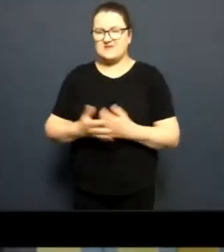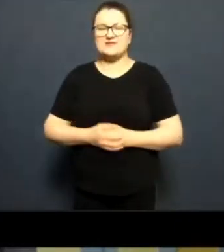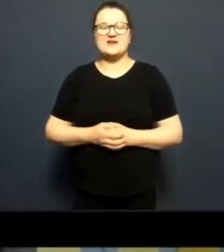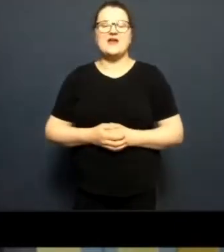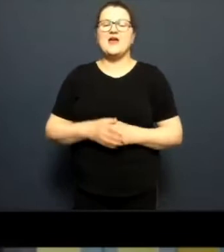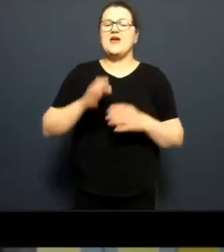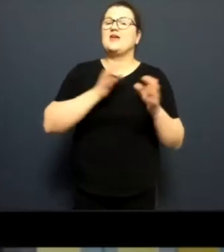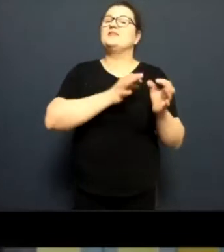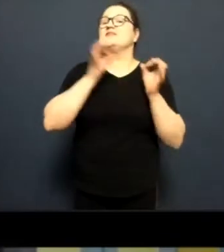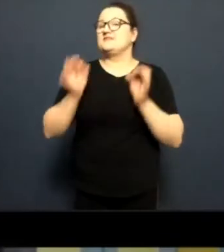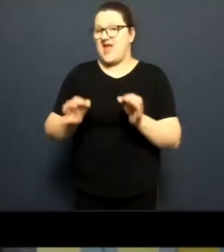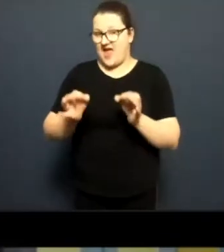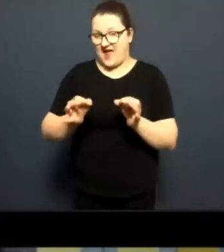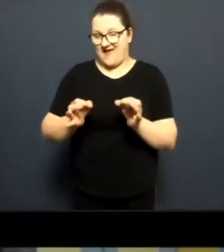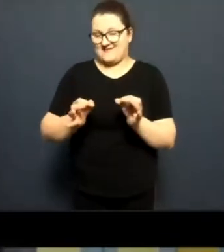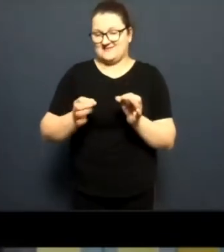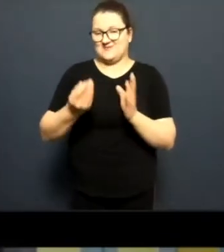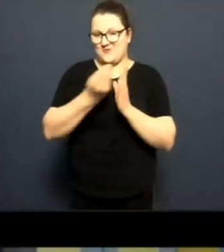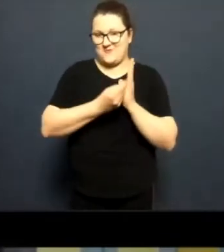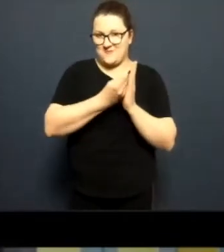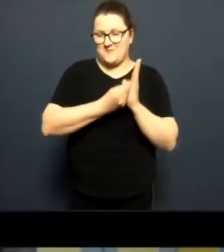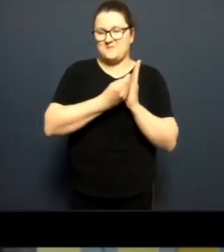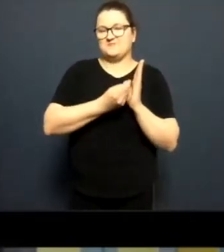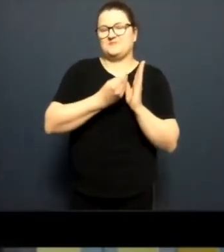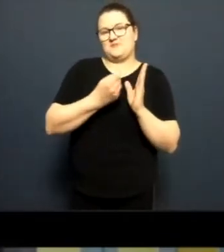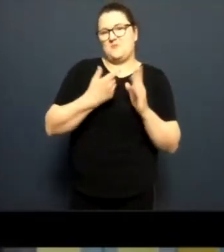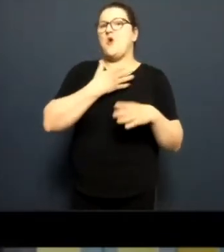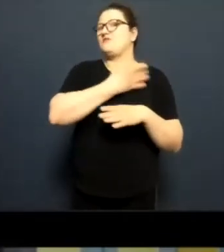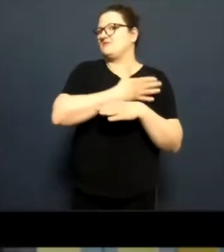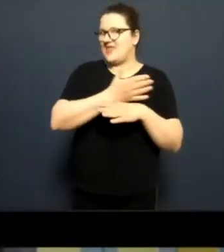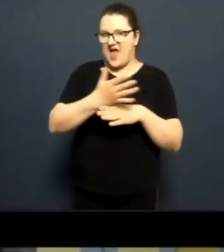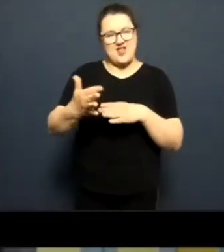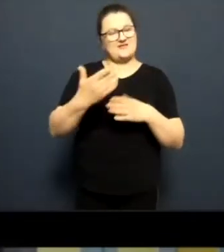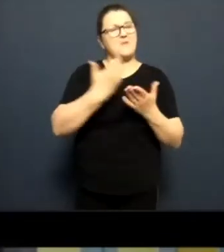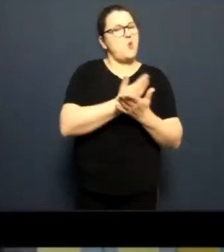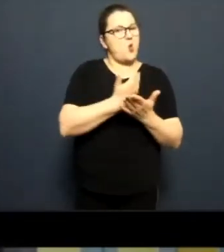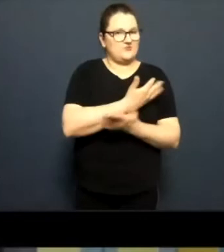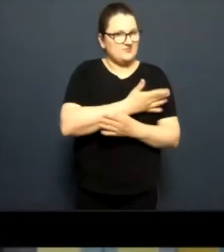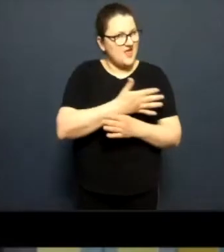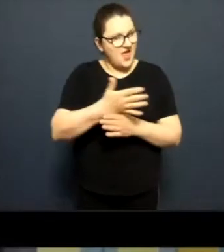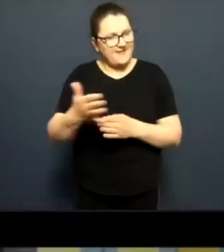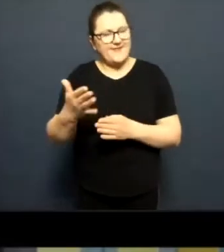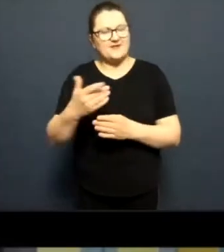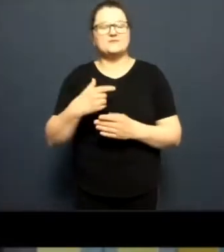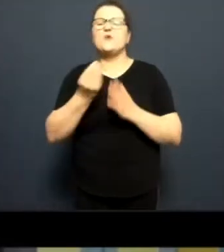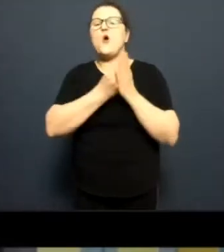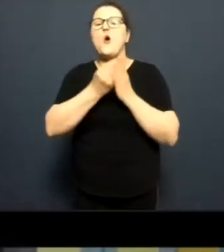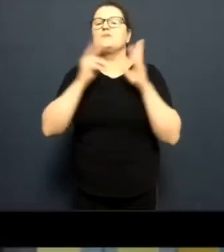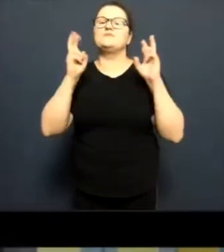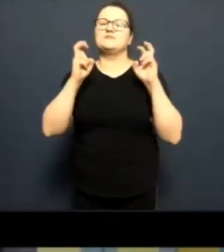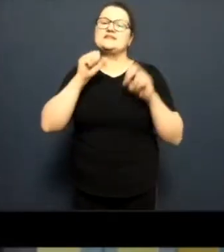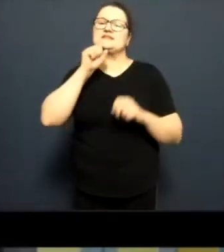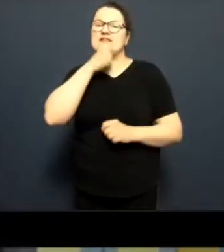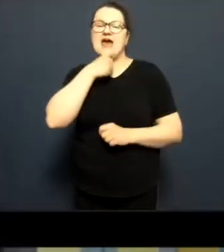współczesności, ponieważ ten trend utrzymuje się. Obraz ma wdzięczny tytuł Stara baba na kanapie.